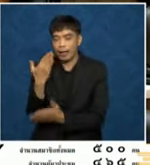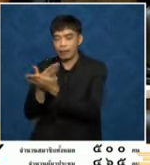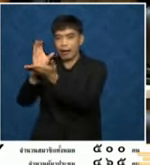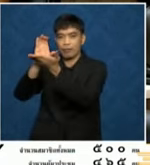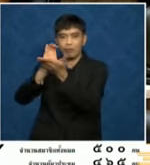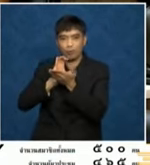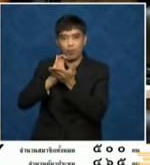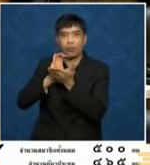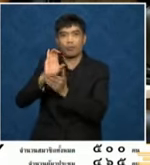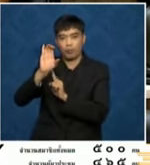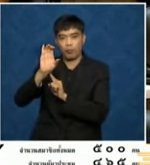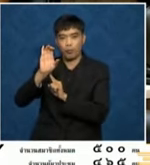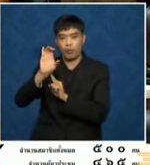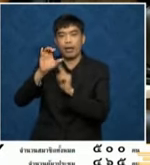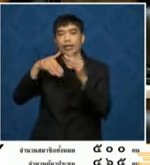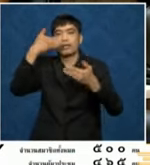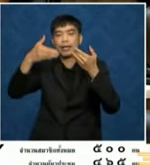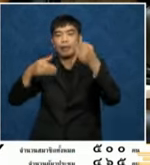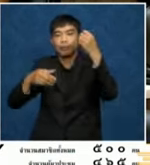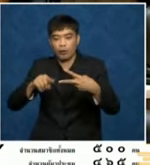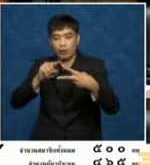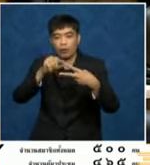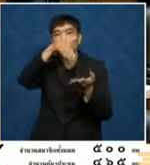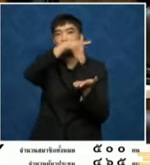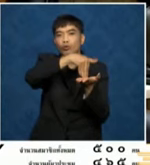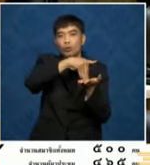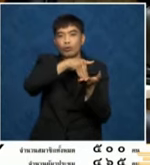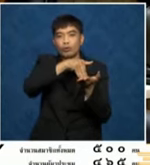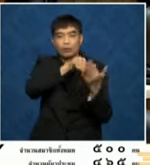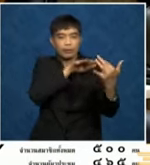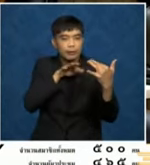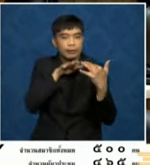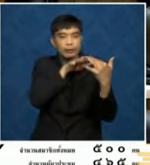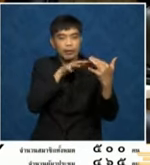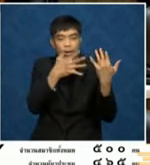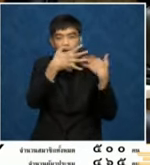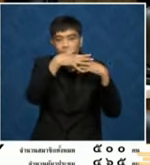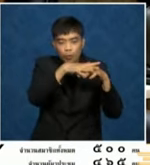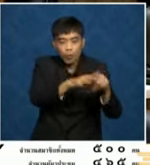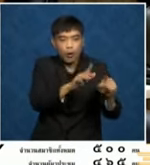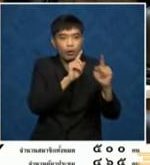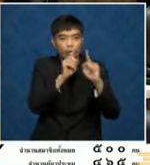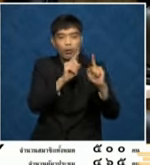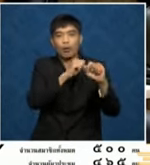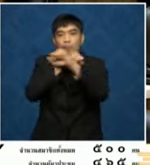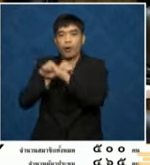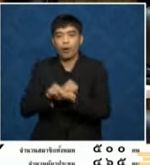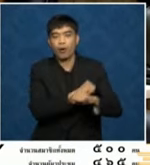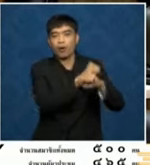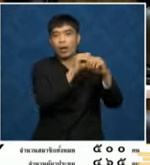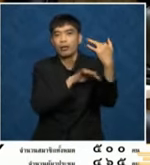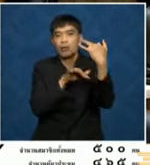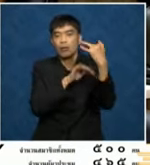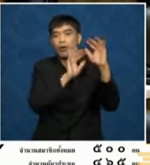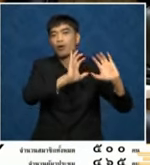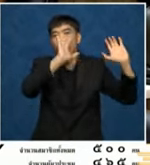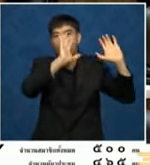ไปด้วย2กิจกรรมหลักก็คือ1ก็คือการทำศูนย์ประสานงานนะครับศูนย์ประสานในการรักษาความมั่นคงปลอดภัยคอมพิวเตอร์ภาครัฐ